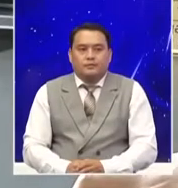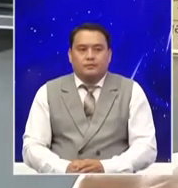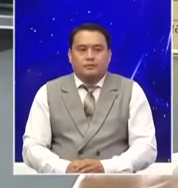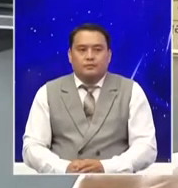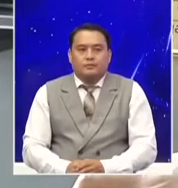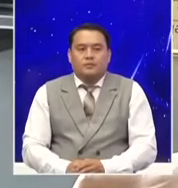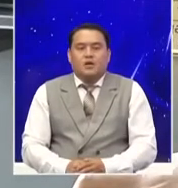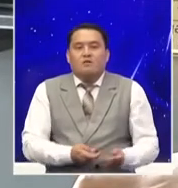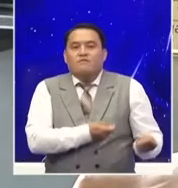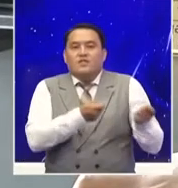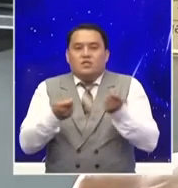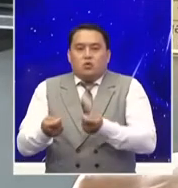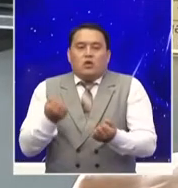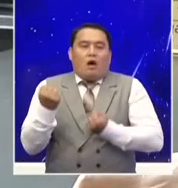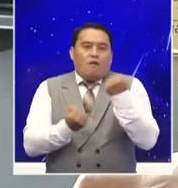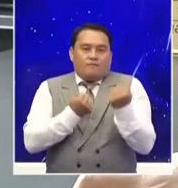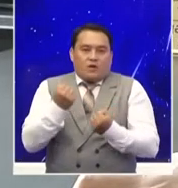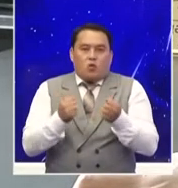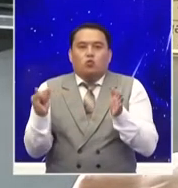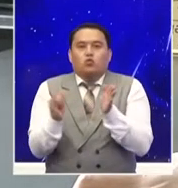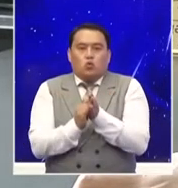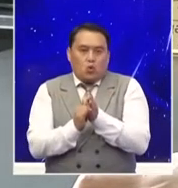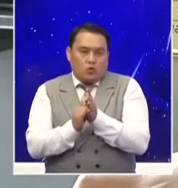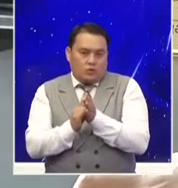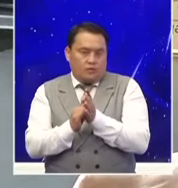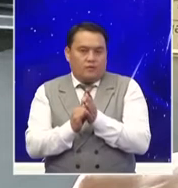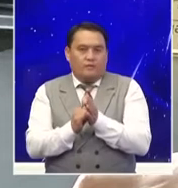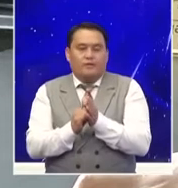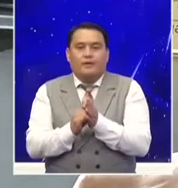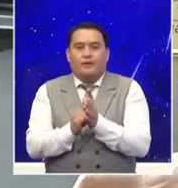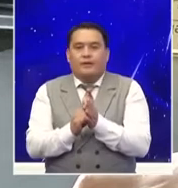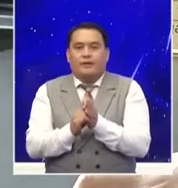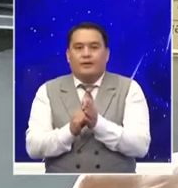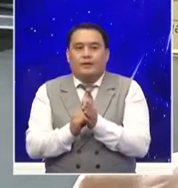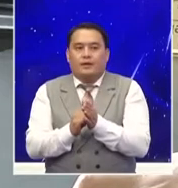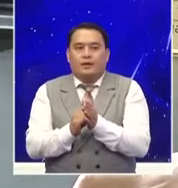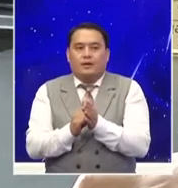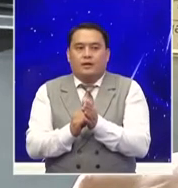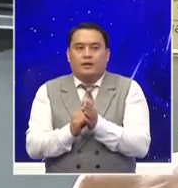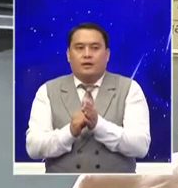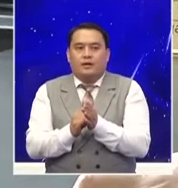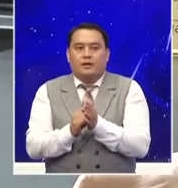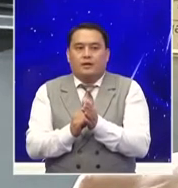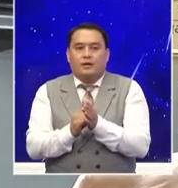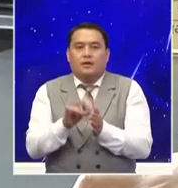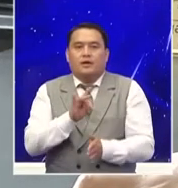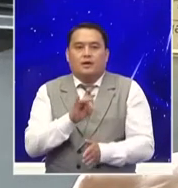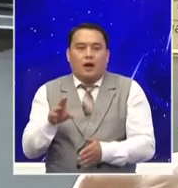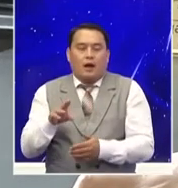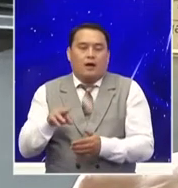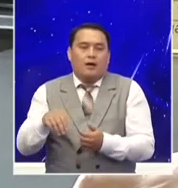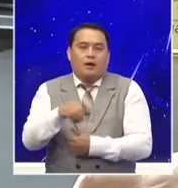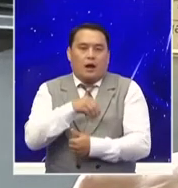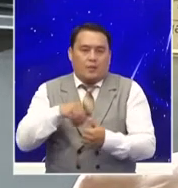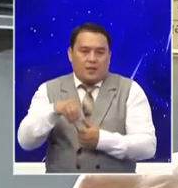Поскольку ввезенные автомобили состоят на учете в органах, уполномоченных органах Республики Армения,